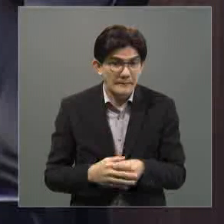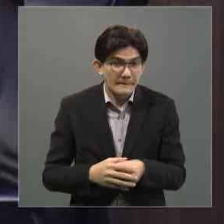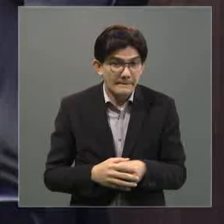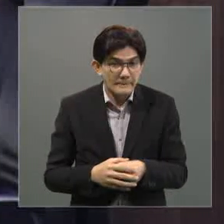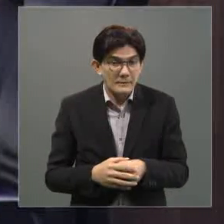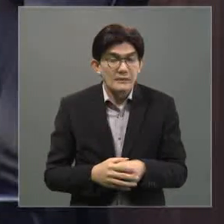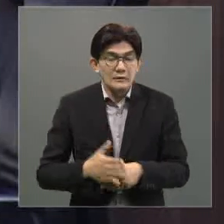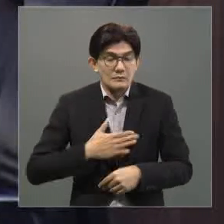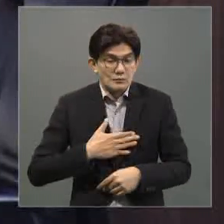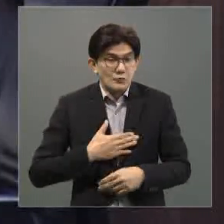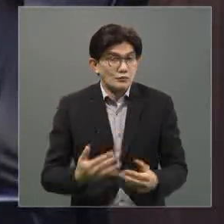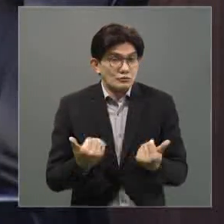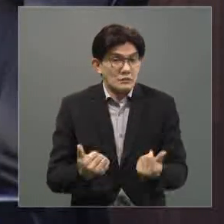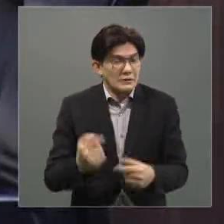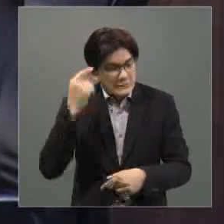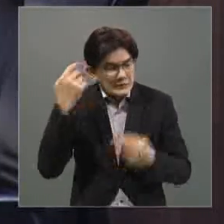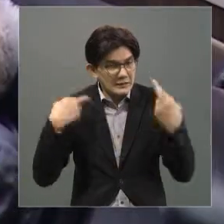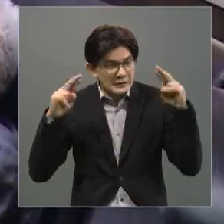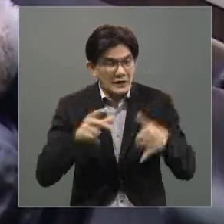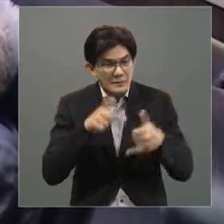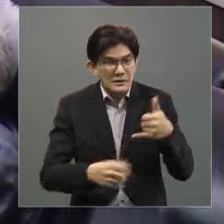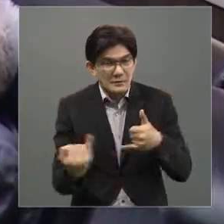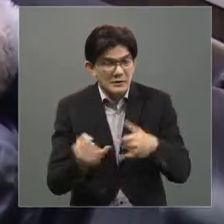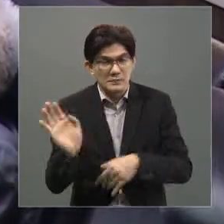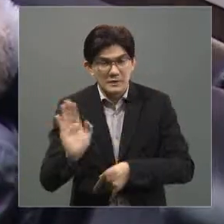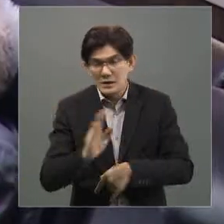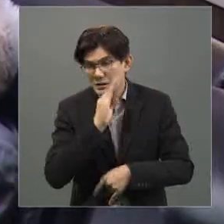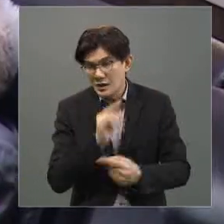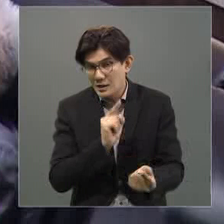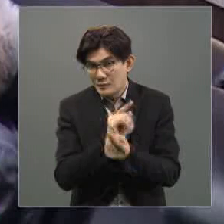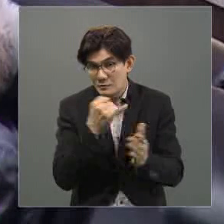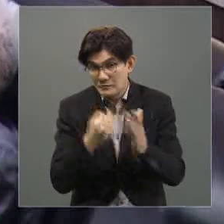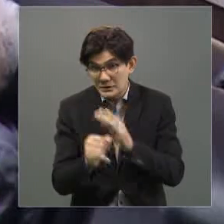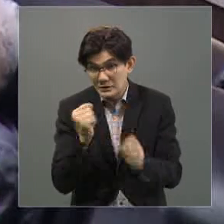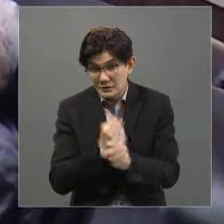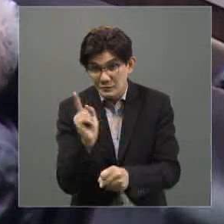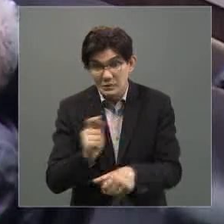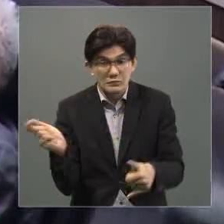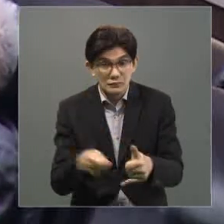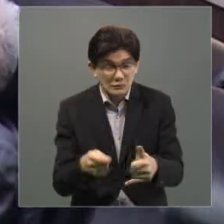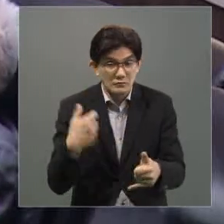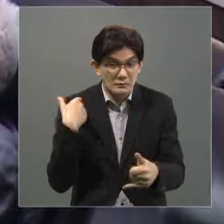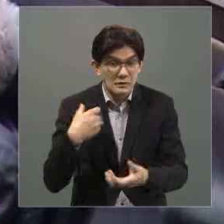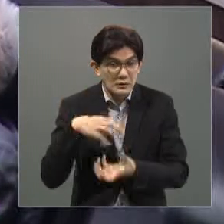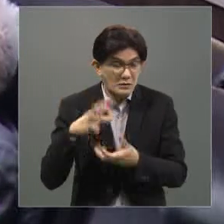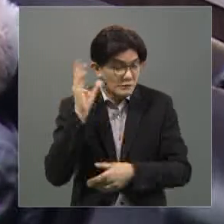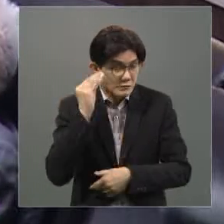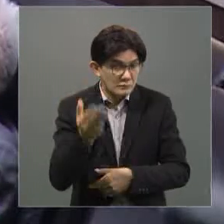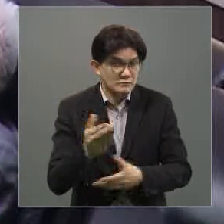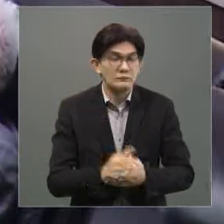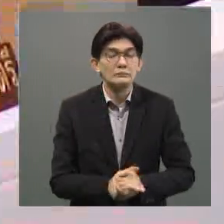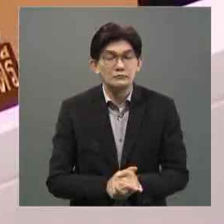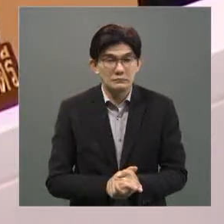ร้อยเอกธรรมนัสเนี่ยต้องไม่มีข้าราชการไม่ดีเพราะถ้าพบการกระทำความผิดจะต้องถูกลงโทษลองฟังเสียงดูครับ